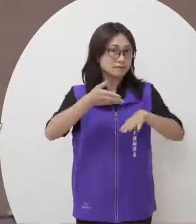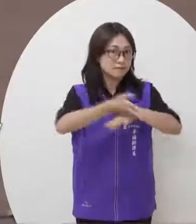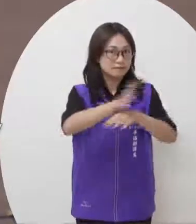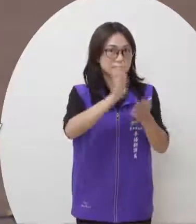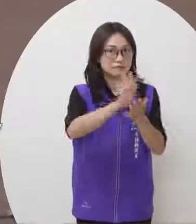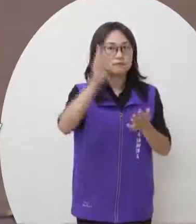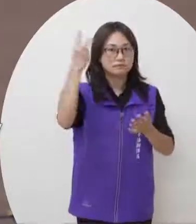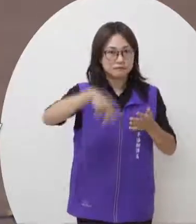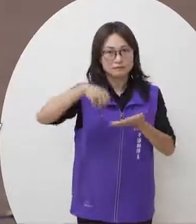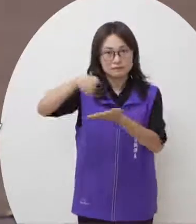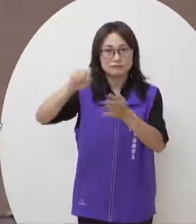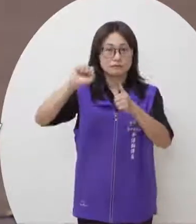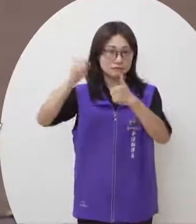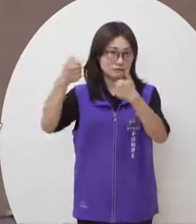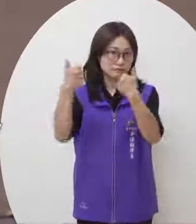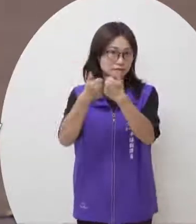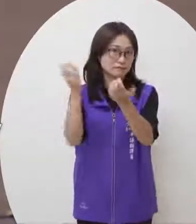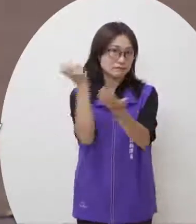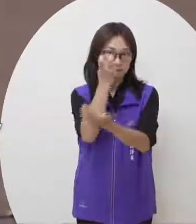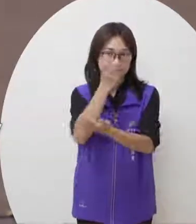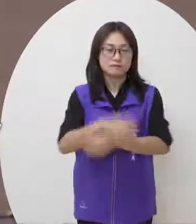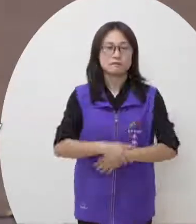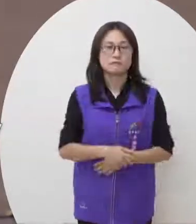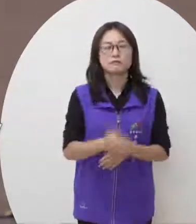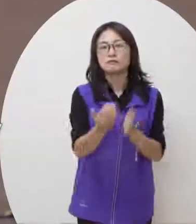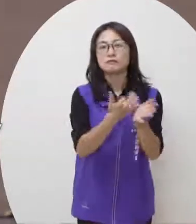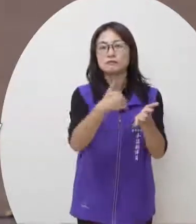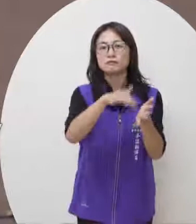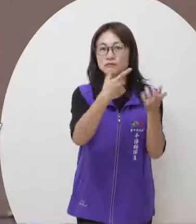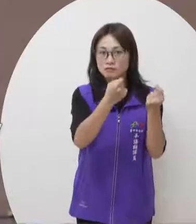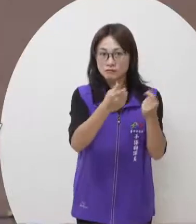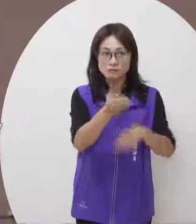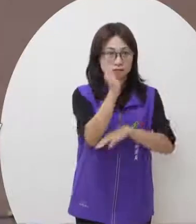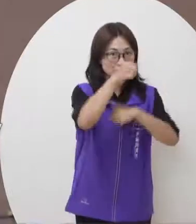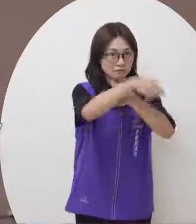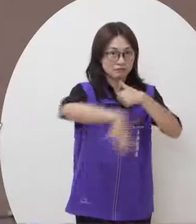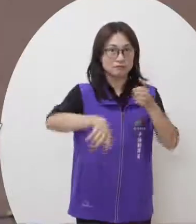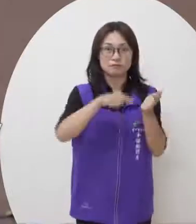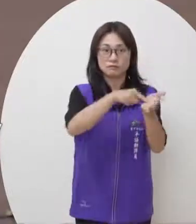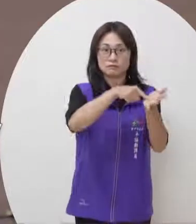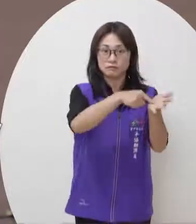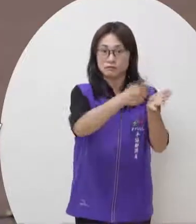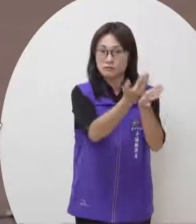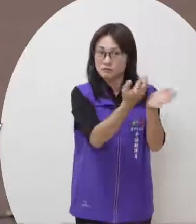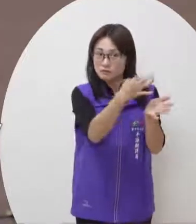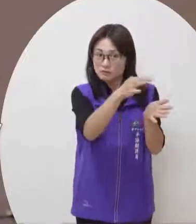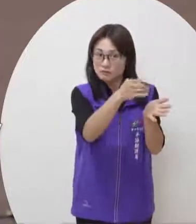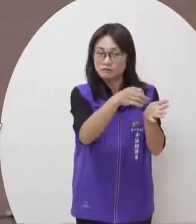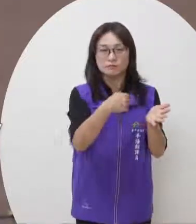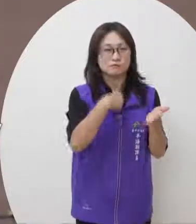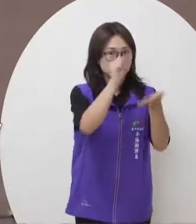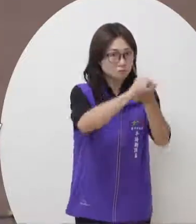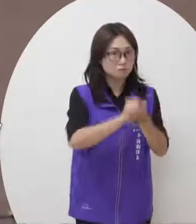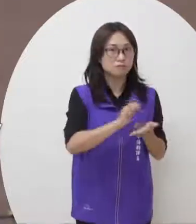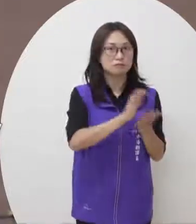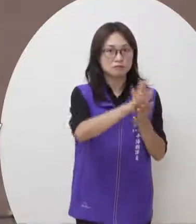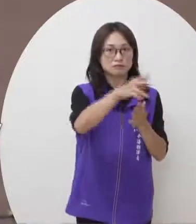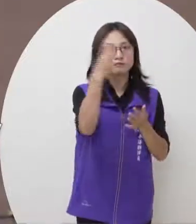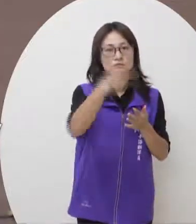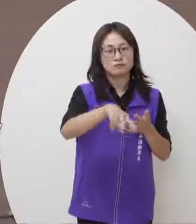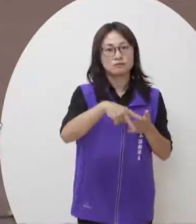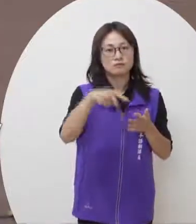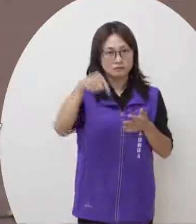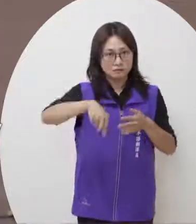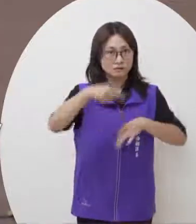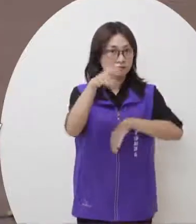预算也是哈各个系统、各个单位提报的预算我们编列完以后，那也必须要经过市政会